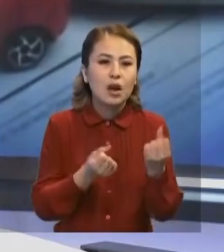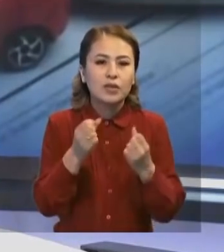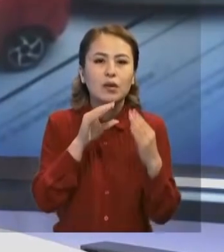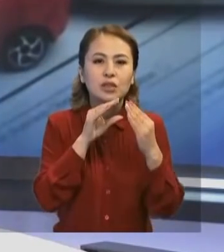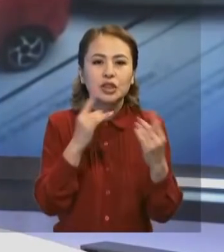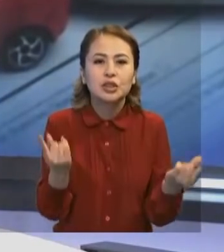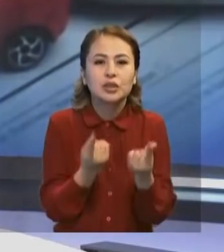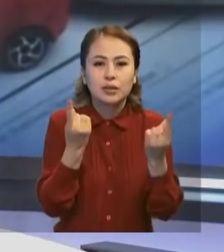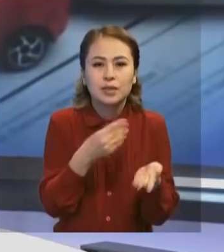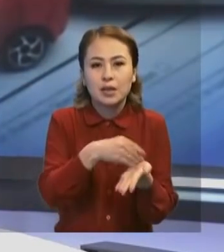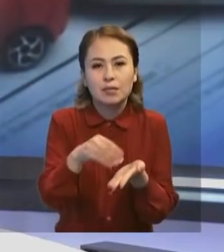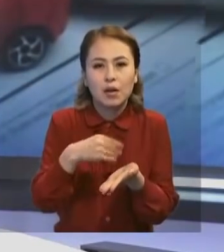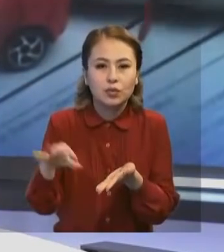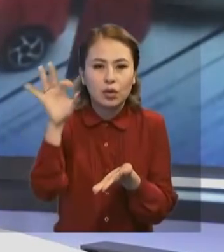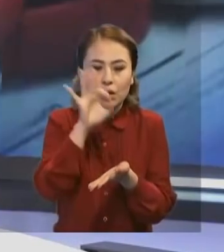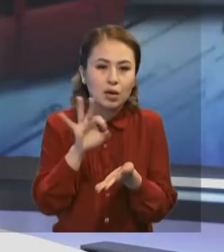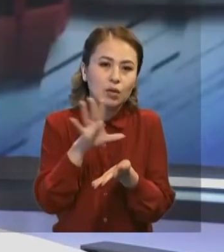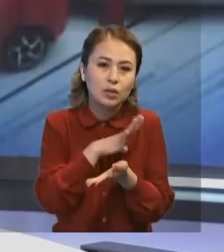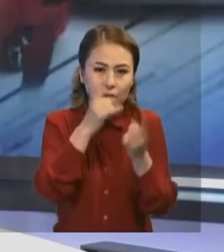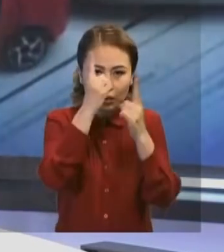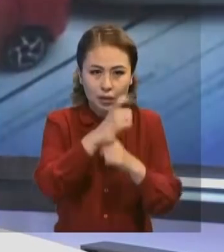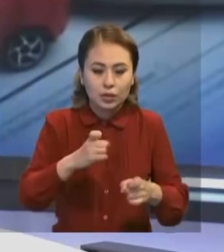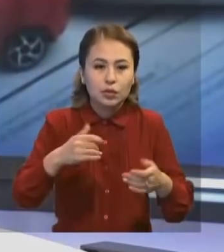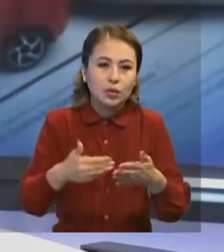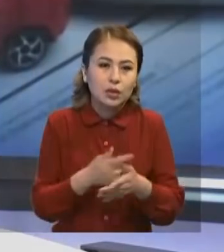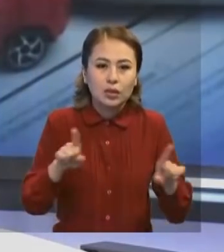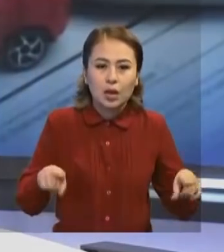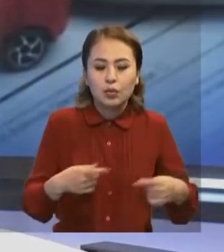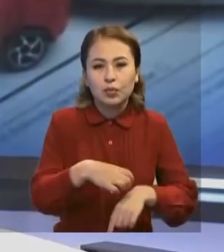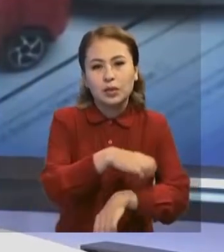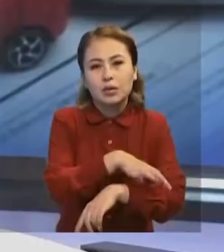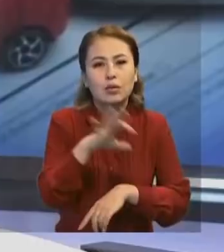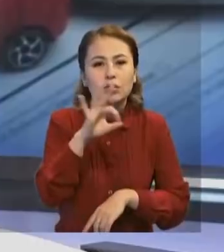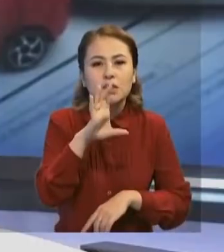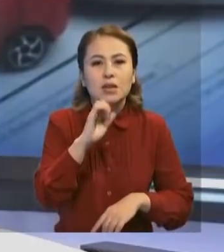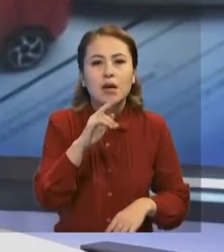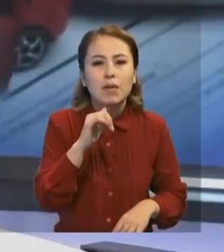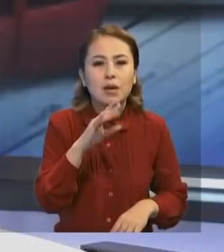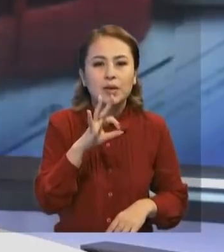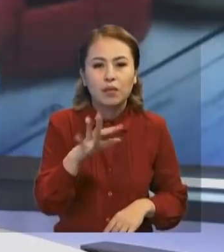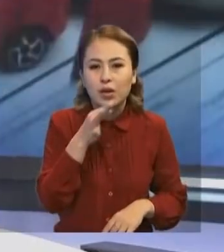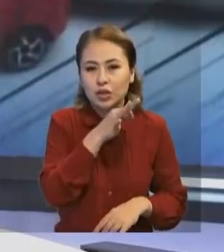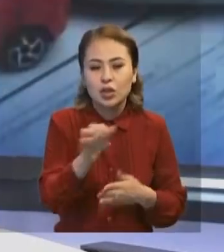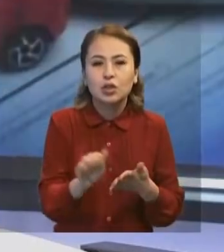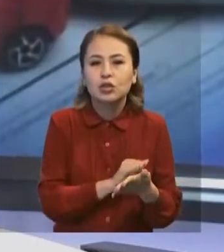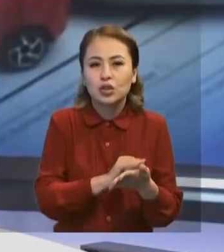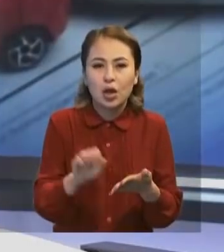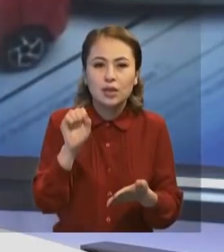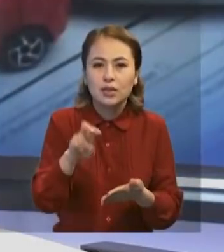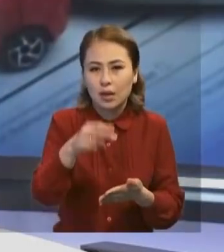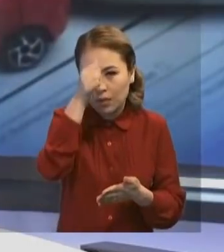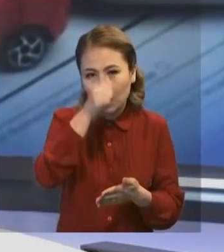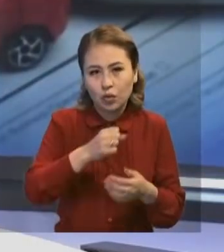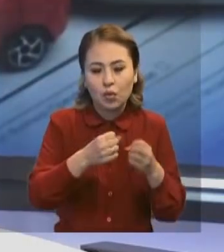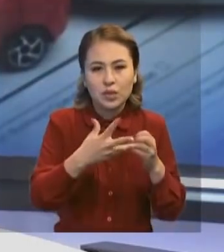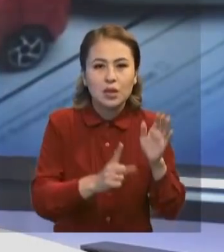Үкімет автокөлікті жеңілдікпен сатып алу туралы қаулы қабылдады. Индустриялық даму комитетінің өкілі Олжас Сапарбековтың айтуынша, құжат